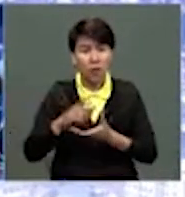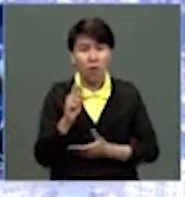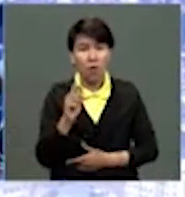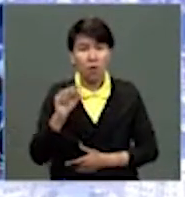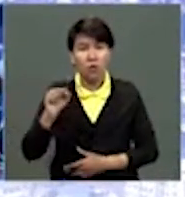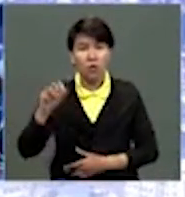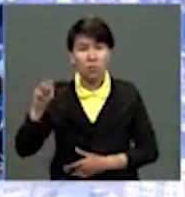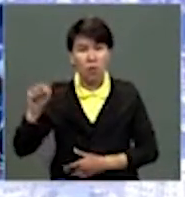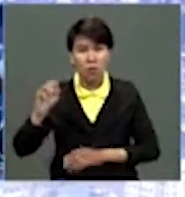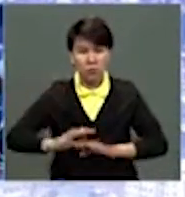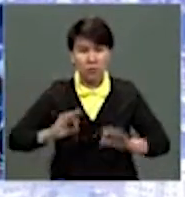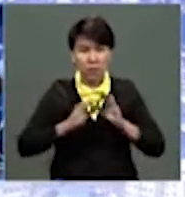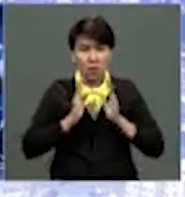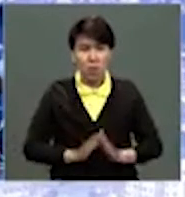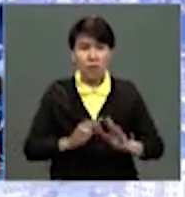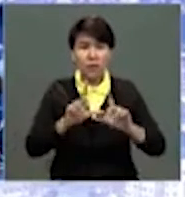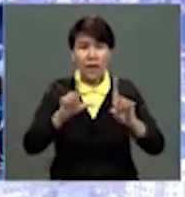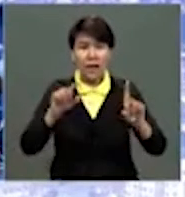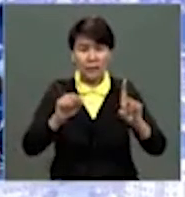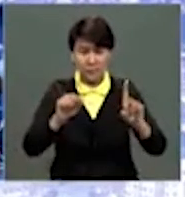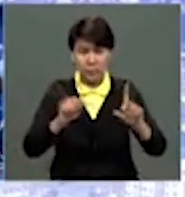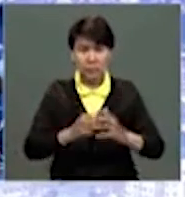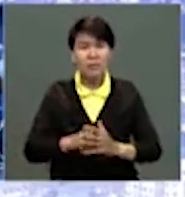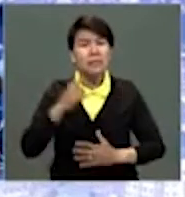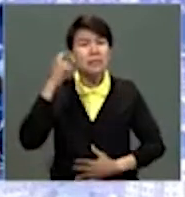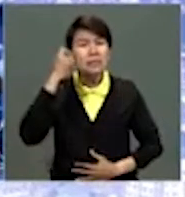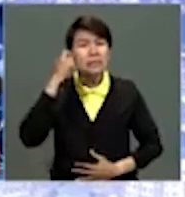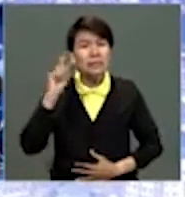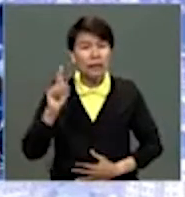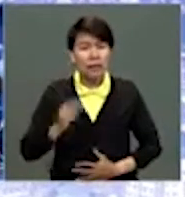ที่ทางกระทรวงที่ว่าก็ยังคุยกันว่าอสมซึ่งเป็นกำลังสำคัญประมาณ1ล้านคนก็คงจะรู้จักหน้าตาของคนที่อยู่ในชุมชนได้อย่างดีกับทุกคนอยู่แล้วเพราะฉะนั้นถ้ามีใครแปลกหน้าเข้ามามีใครที่ไม่คุ้นเคยทั้งหลายเนี่ยอสมต้องทำหน้าที่ในการเฝ้าระวังให้กับพื้นที่ของประเทศไทยได้ด้วยฉันตรงนี้สองสามแรงนี้นะครับที่ต้องช่วยกันที่ผมต้องนำเรียนวัดชุดต้องข้อมูลตัวเลขนี้จากทางสปกนำเวย์ขึ้นมาให้พี่น้องประชาชนได้รับทราบส่วนหนึ่งก็คือให้ได้มีความตระหนักไว้แต่ก็ไม่ได้ถึงขนาดต้องตลกอะไรมากมายเพราะอย่างที่บอกเป็นความต้องการการใช้แรงงานแต่ทุกอย่างทำให้ถูกกฎหมายได้ไหมทุกอย่างทำให้ดีได้ไหมนะครับซึ่งสิ่งต่างๆเหล่านี้ไวรัสก็บอกว่ามาเปลี่ยนโลกของเรานี่ล่ะจริงๆแล้วเราจะใช้แรงงานแบบผิดกฎหมายอยู่ก็ไม่ควรนะครับก็ฝากพี่น้องประชาชนที่ประกอบกิจการร้านค้าเล็กๆทั้งหลายเนี่ยทำให้ถูกกฎหมายซะเราจะได้คุมได้แล้วท่านก็สบายใจเราก็สบายใจทุกคนก็สบายใจดี